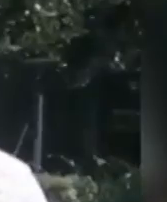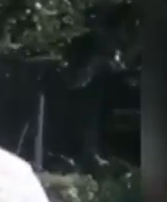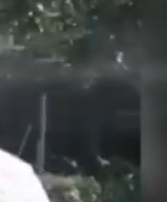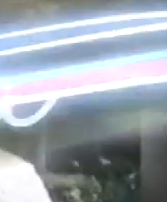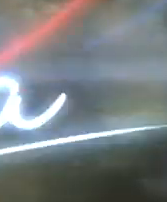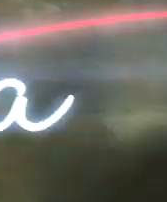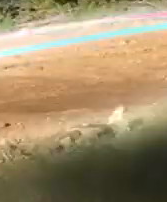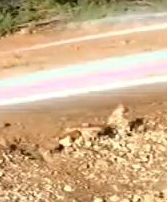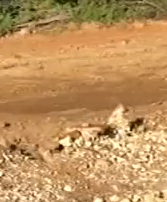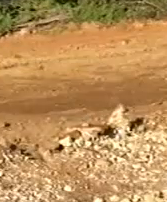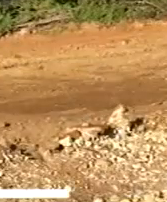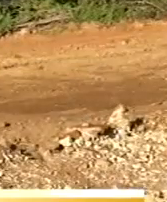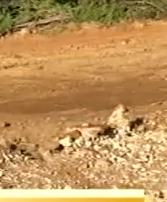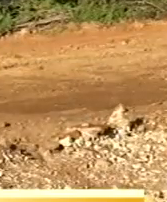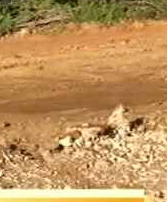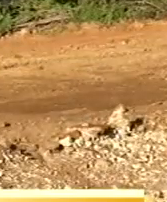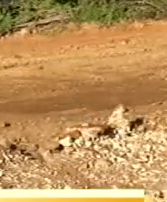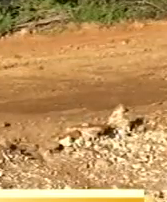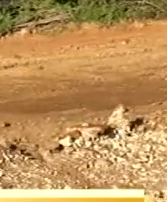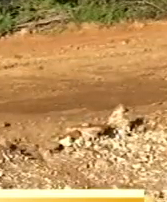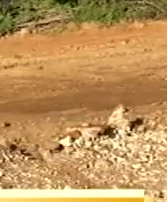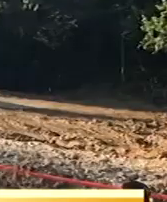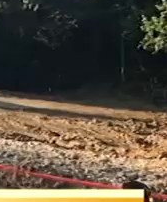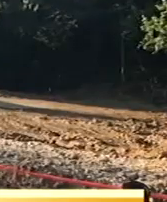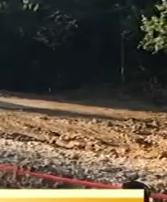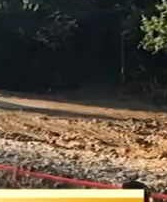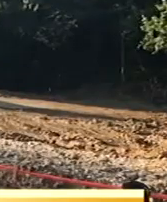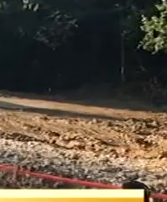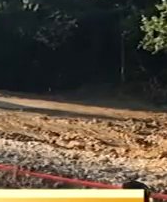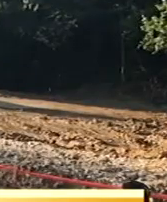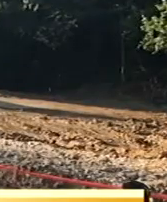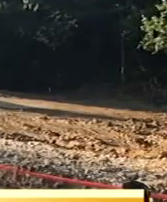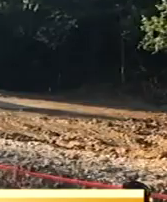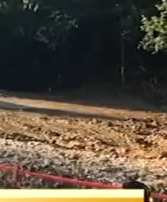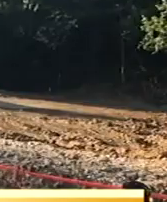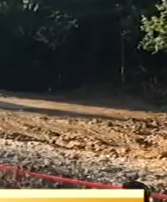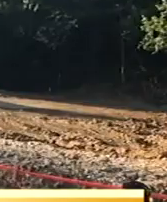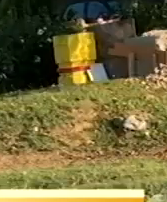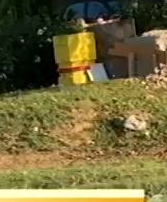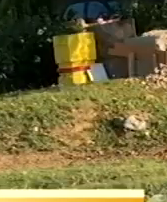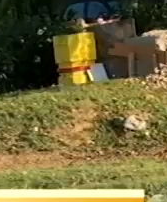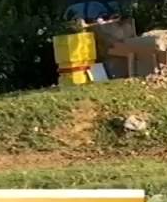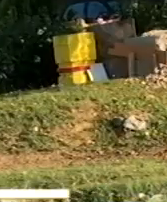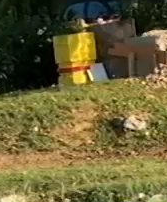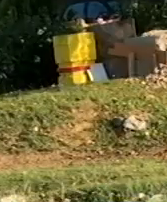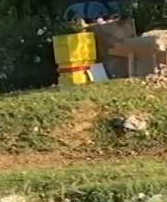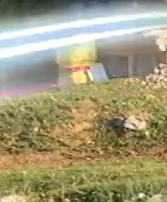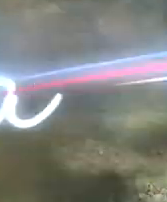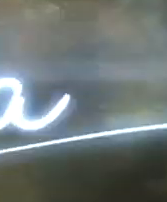eura. U Loznici je počela sanacija klizišta koje godinama ugrožava kuće 30